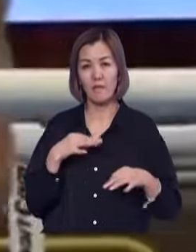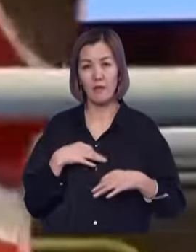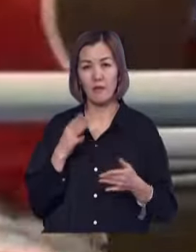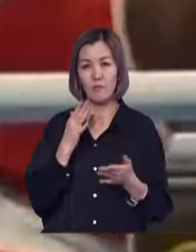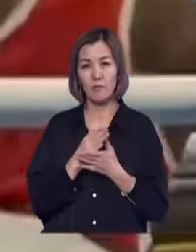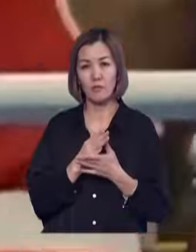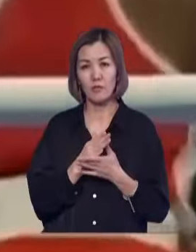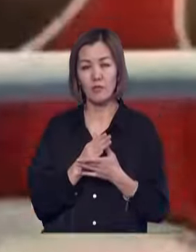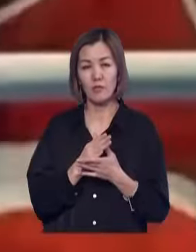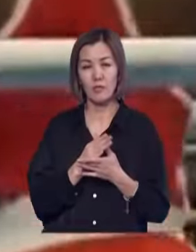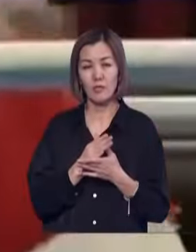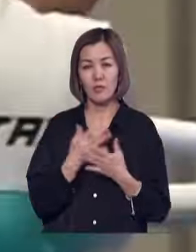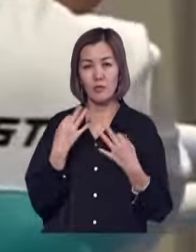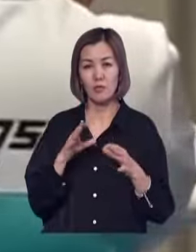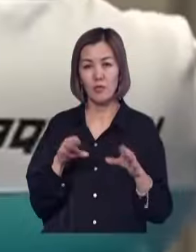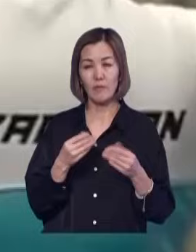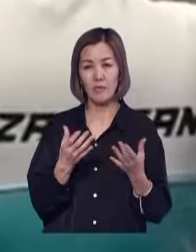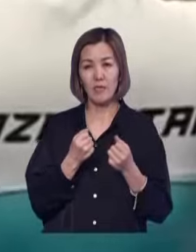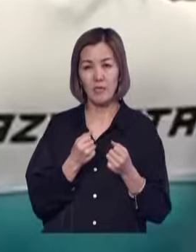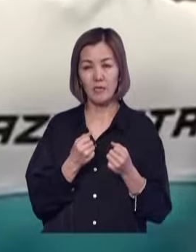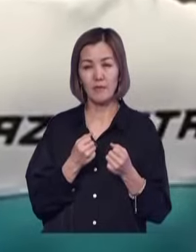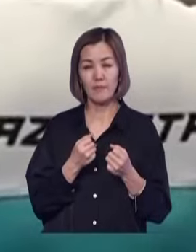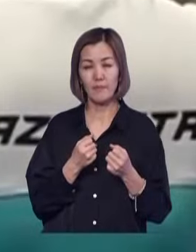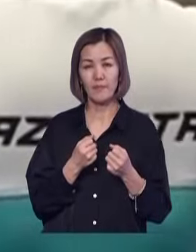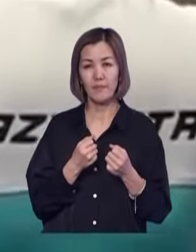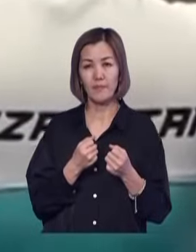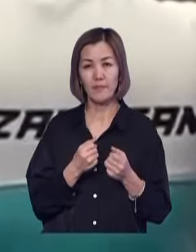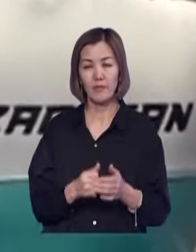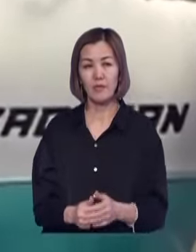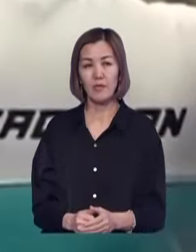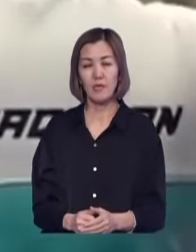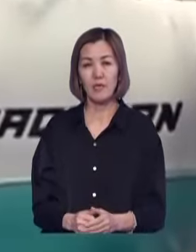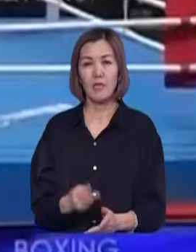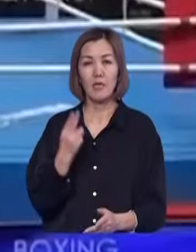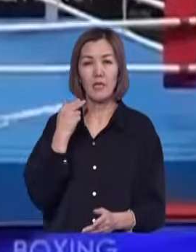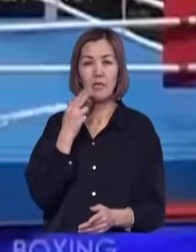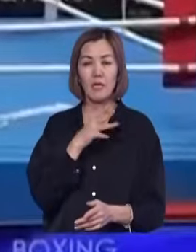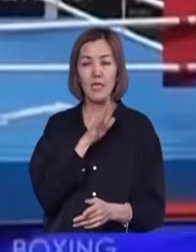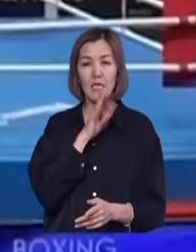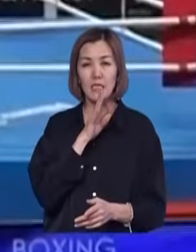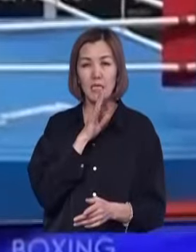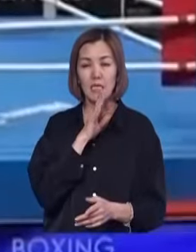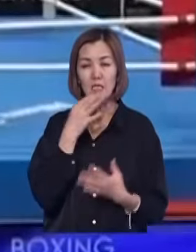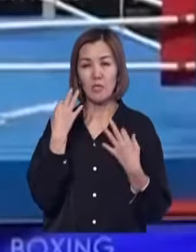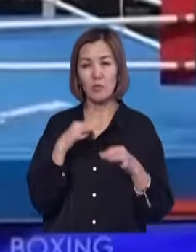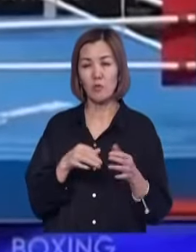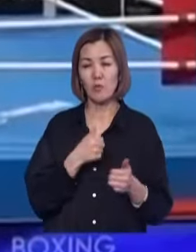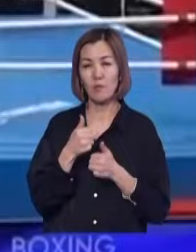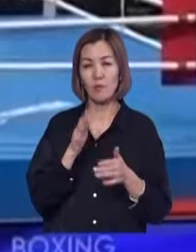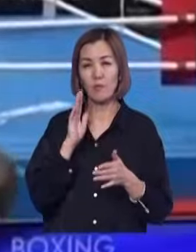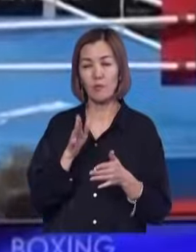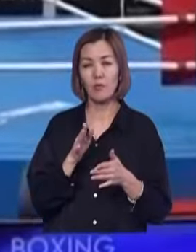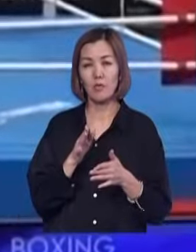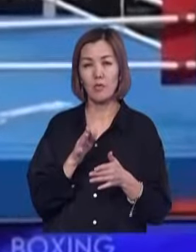жетсе, Париж Олимпиадасының жолдамасын алады. Рима Волосенко ширек финалға шықты. Бұл күндері Италияда қыздар арасында да жолдама сарапқа салынып жатыр.